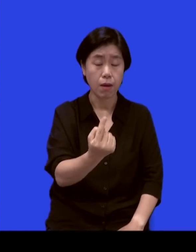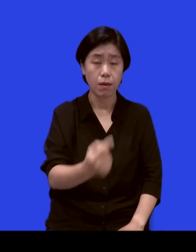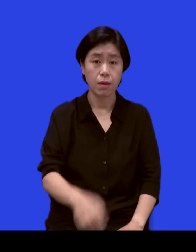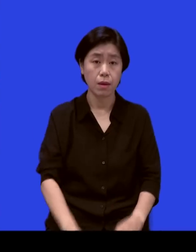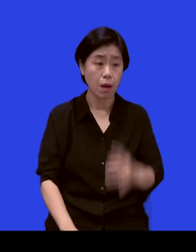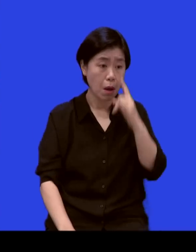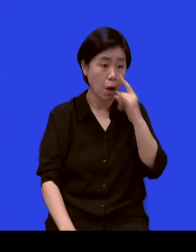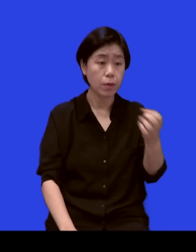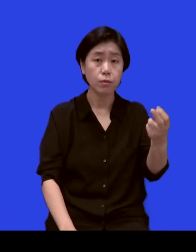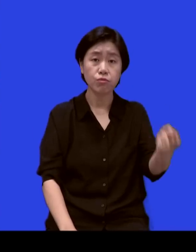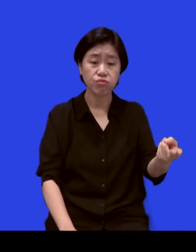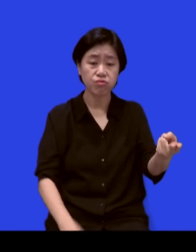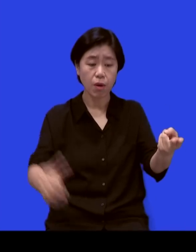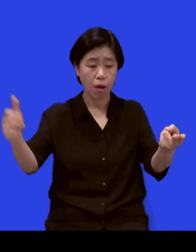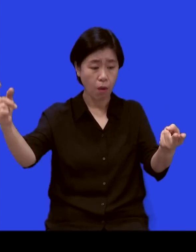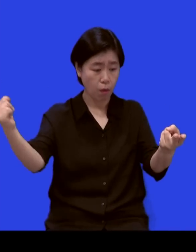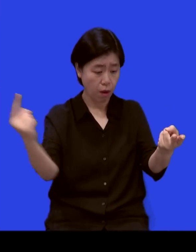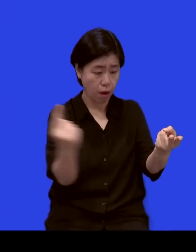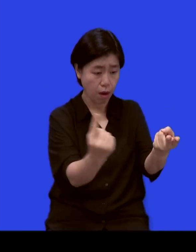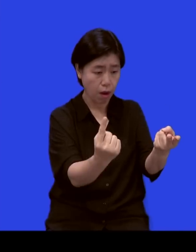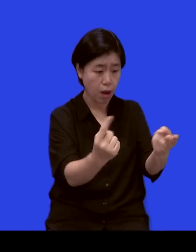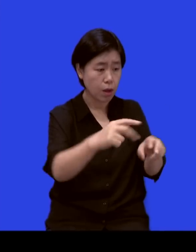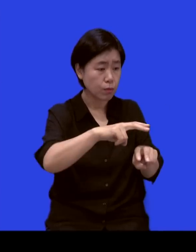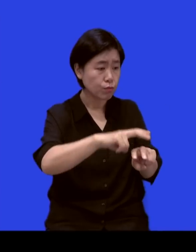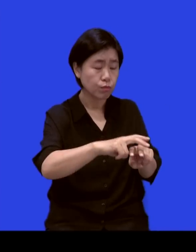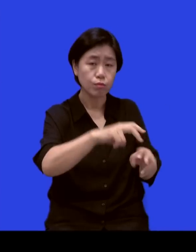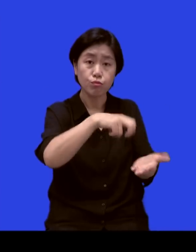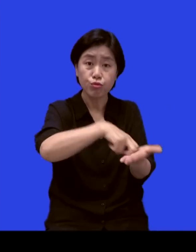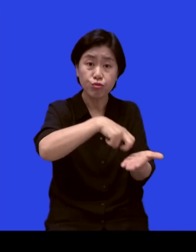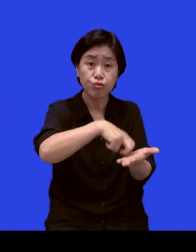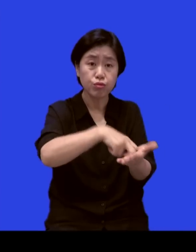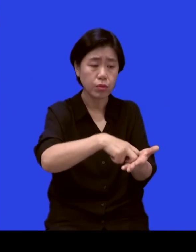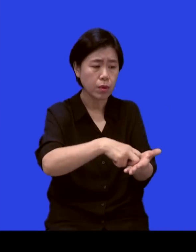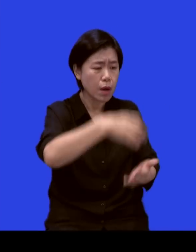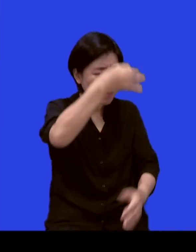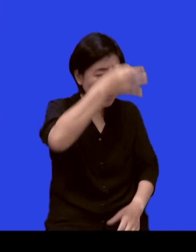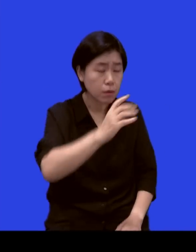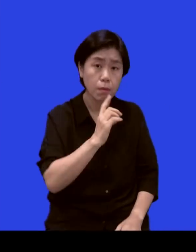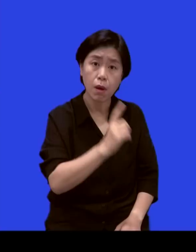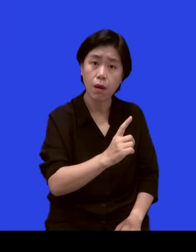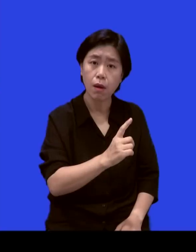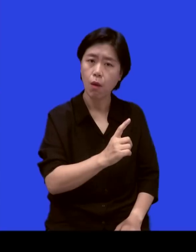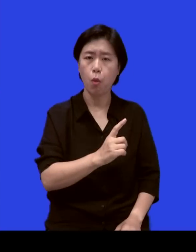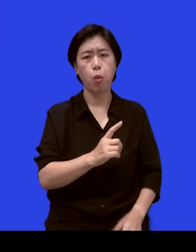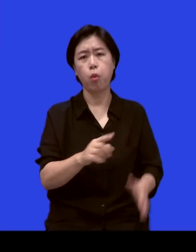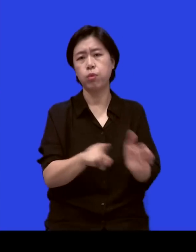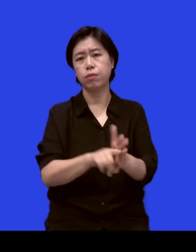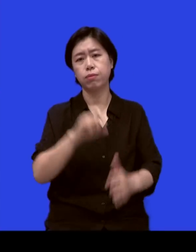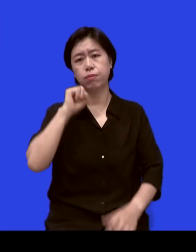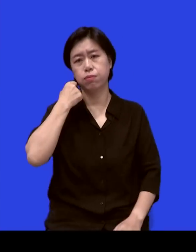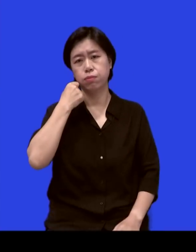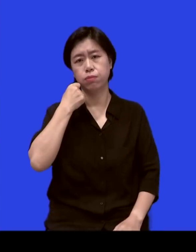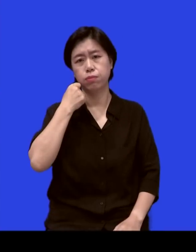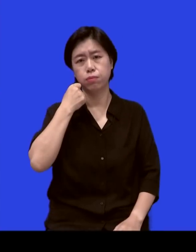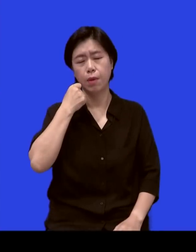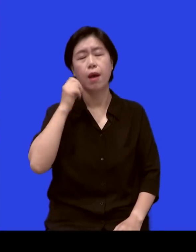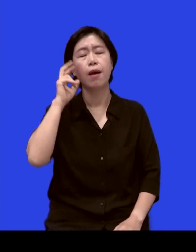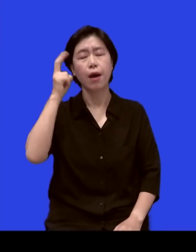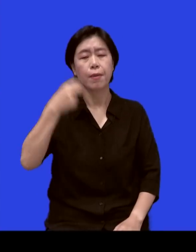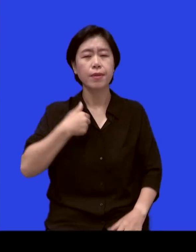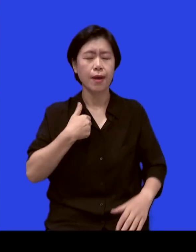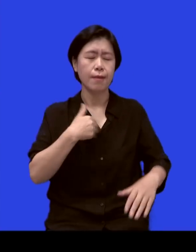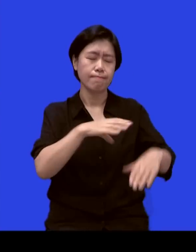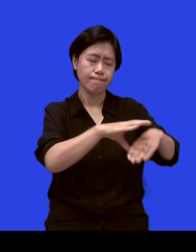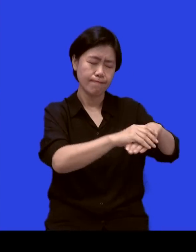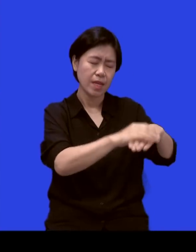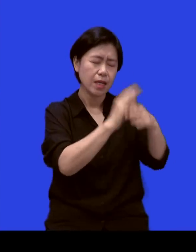저는 생각을 하지 않아요. 그럼요. 어쨌든 하나님이 저의 눈물의 기도를 들으셨다고 저는 아직까지 믿고 있고요. 예. 확신하고 있고. 사실